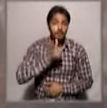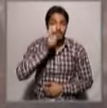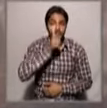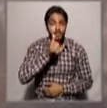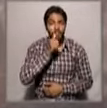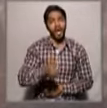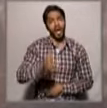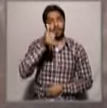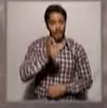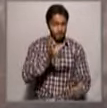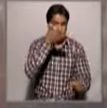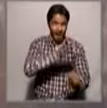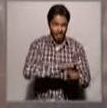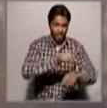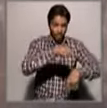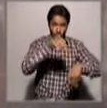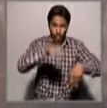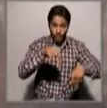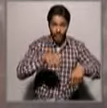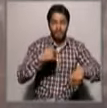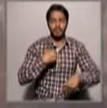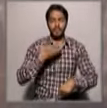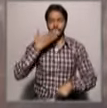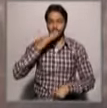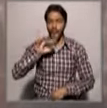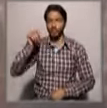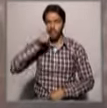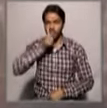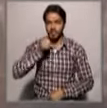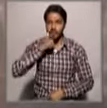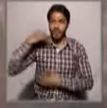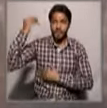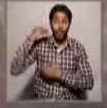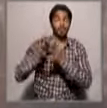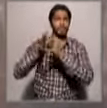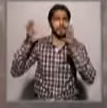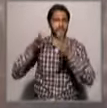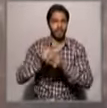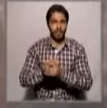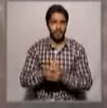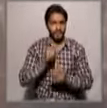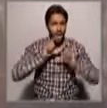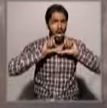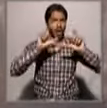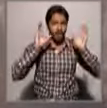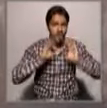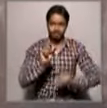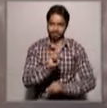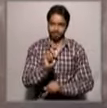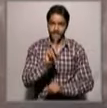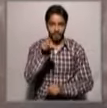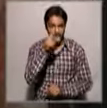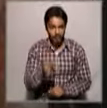الجنة. فأحسن المثوبة وأحسن العزاء، ونسأل الله أن يبلغ ابنتك من الدرجات العليا ما تقر بها عينك إن شاء الله. دعيلها